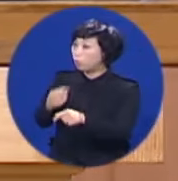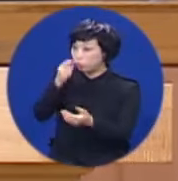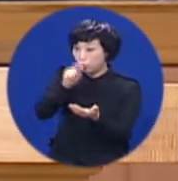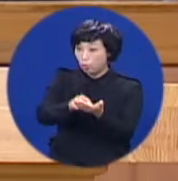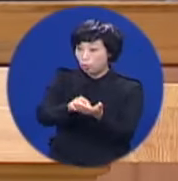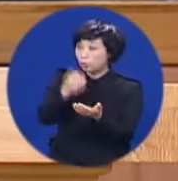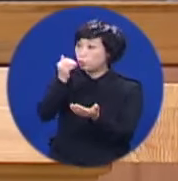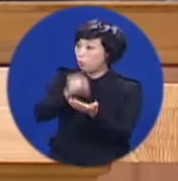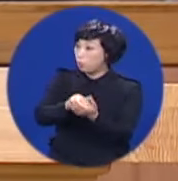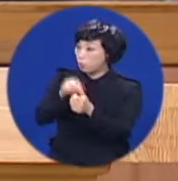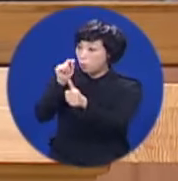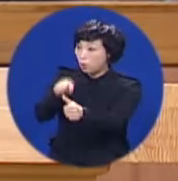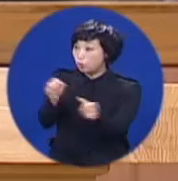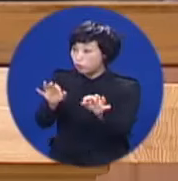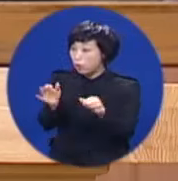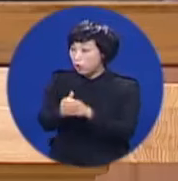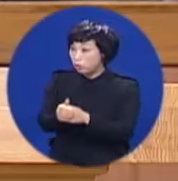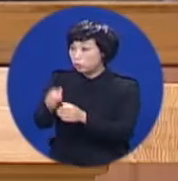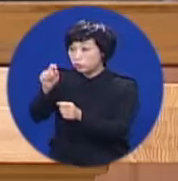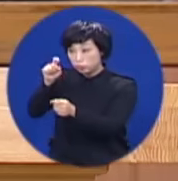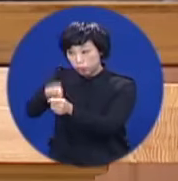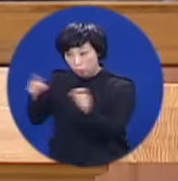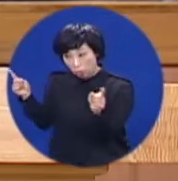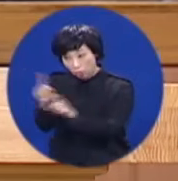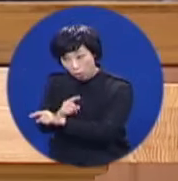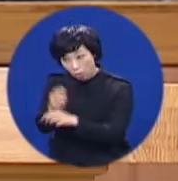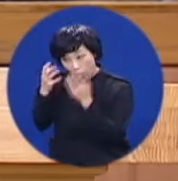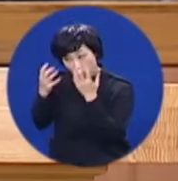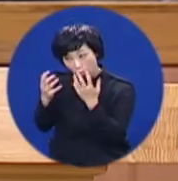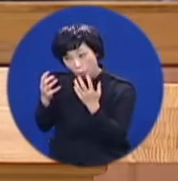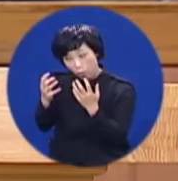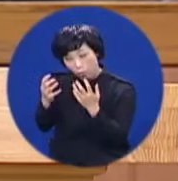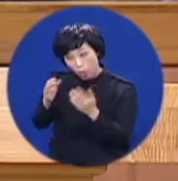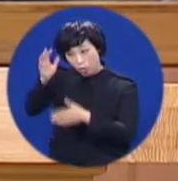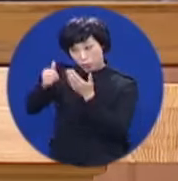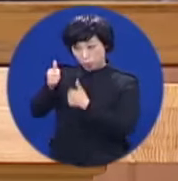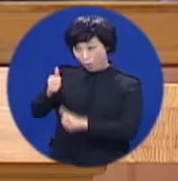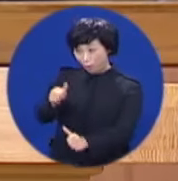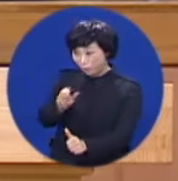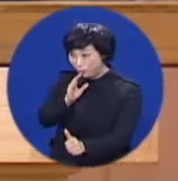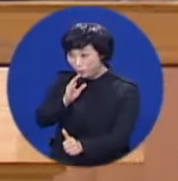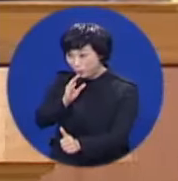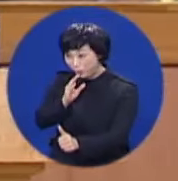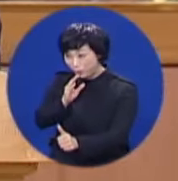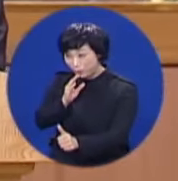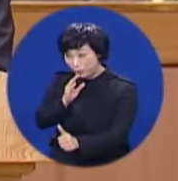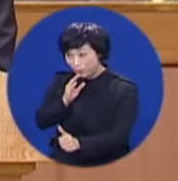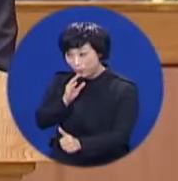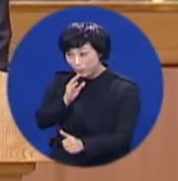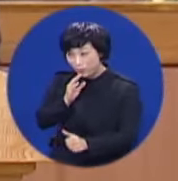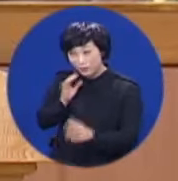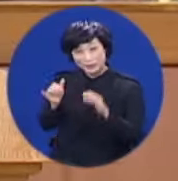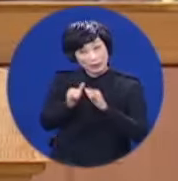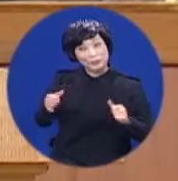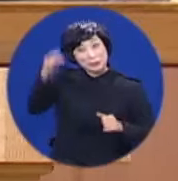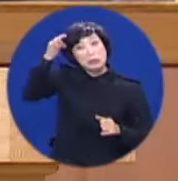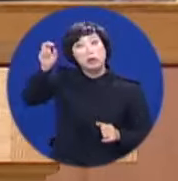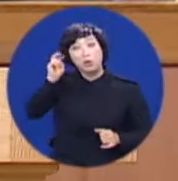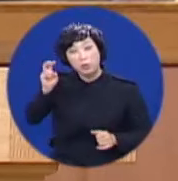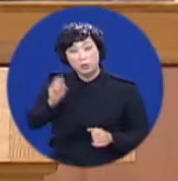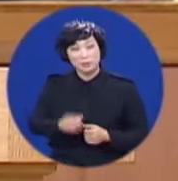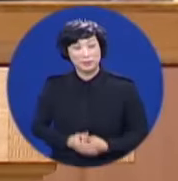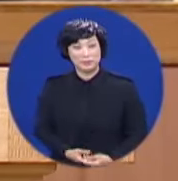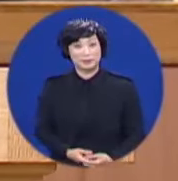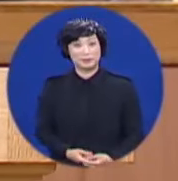돌을 명하니까 떡이 되네. 하나님의 아들이네. 하지 않겠냐?